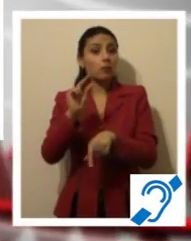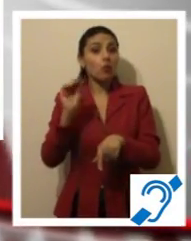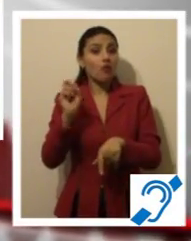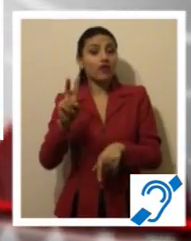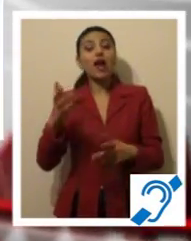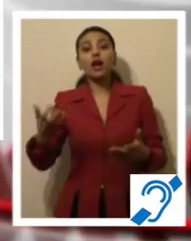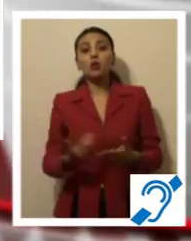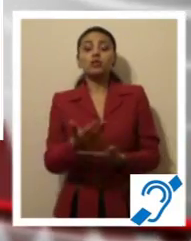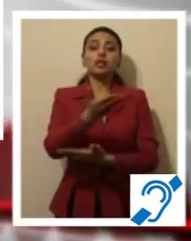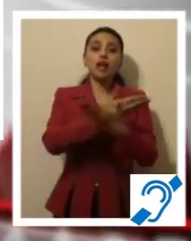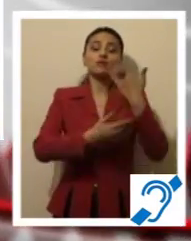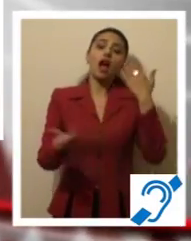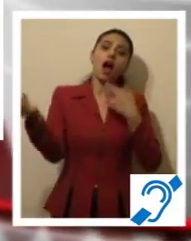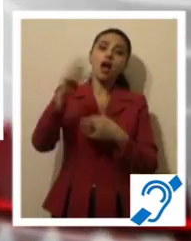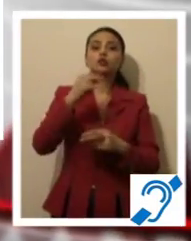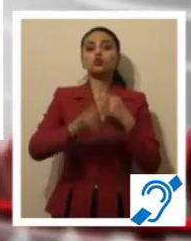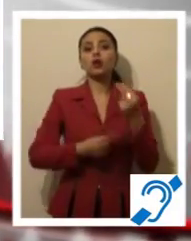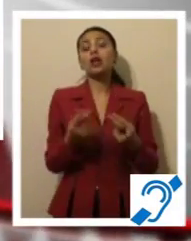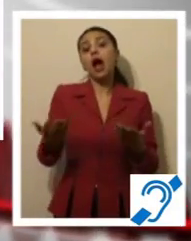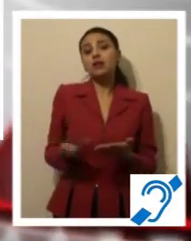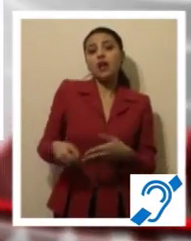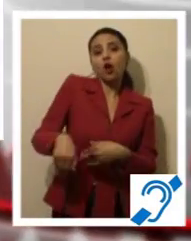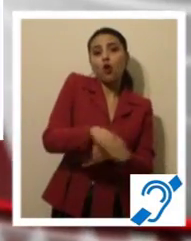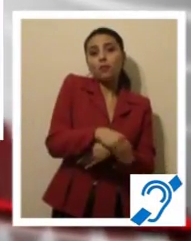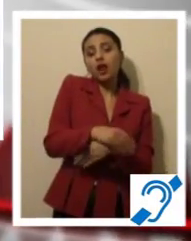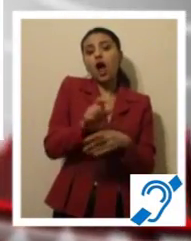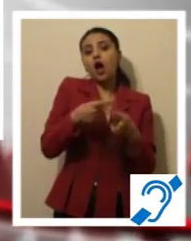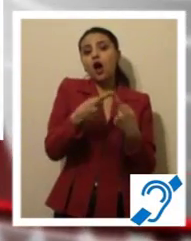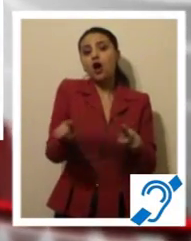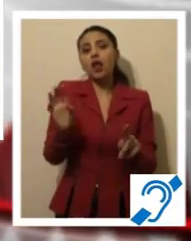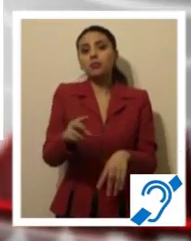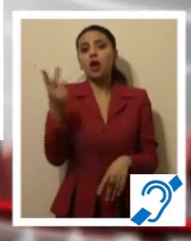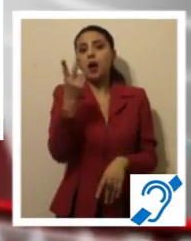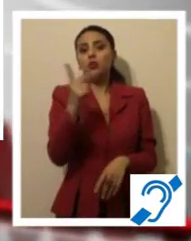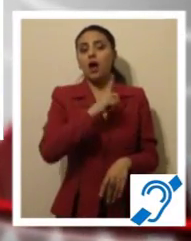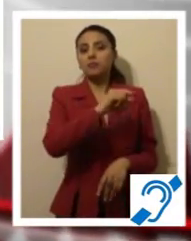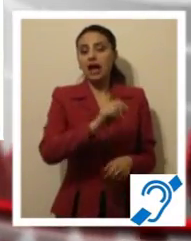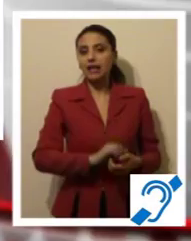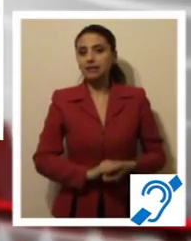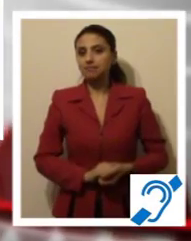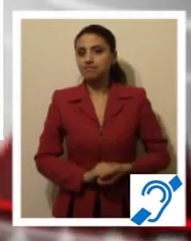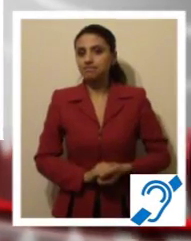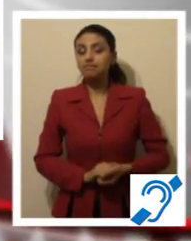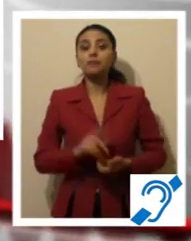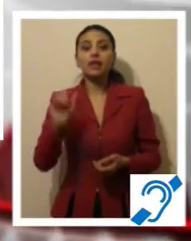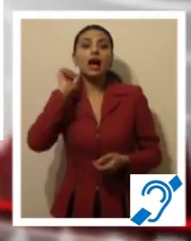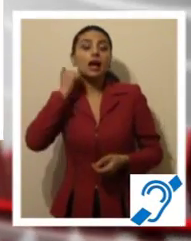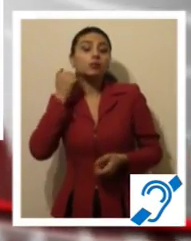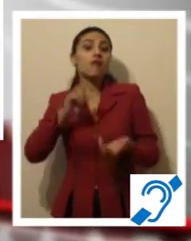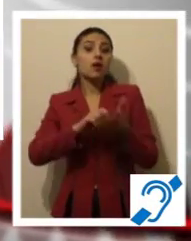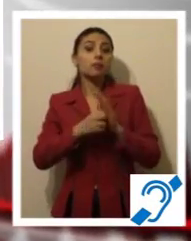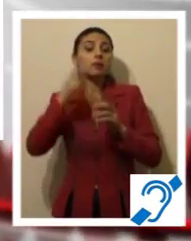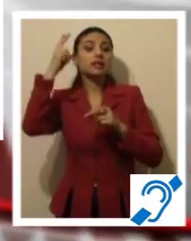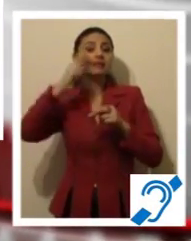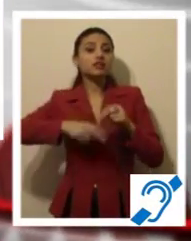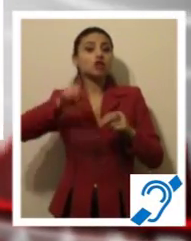reuși să transfere alți jucători și astfel să acopere golul lăsat în apărare prin plecarea lui Cotigă și Stancu. Cenedin Niculescu se va pregăti până la